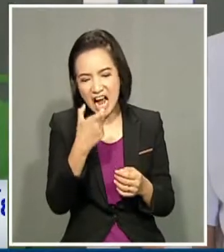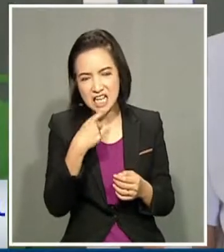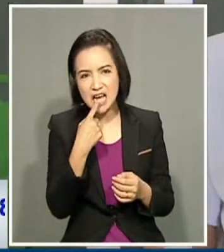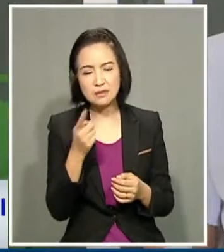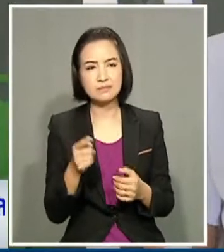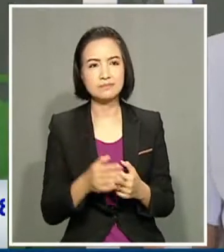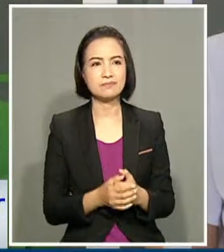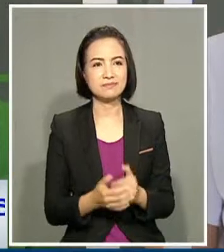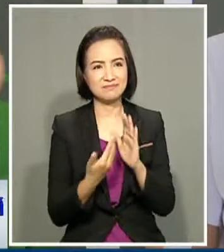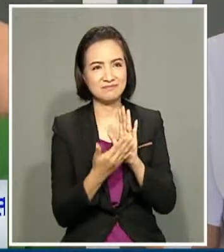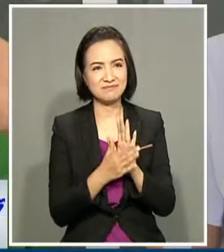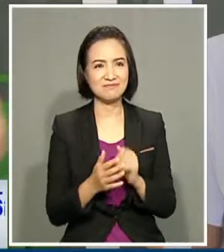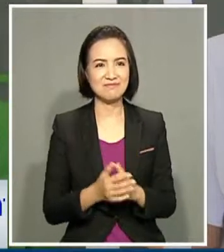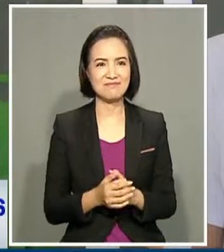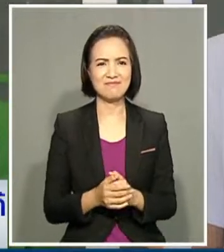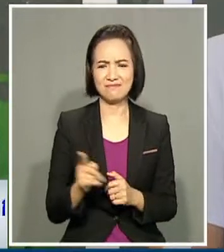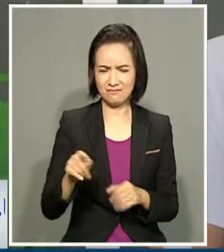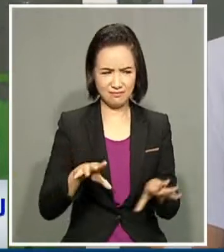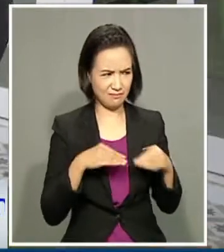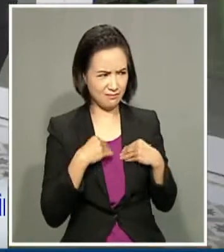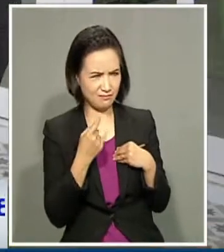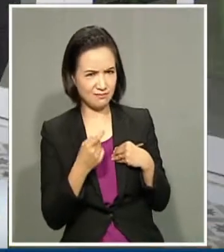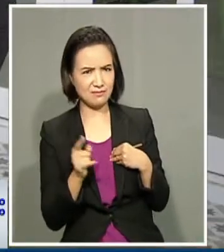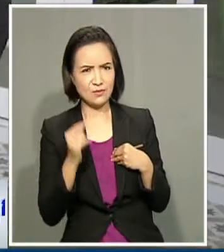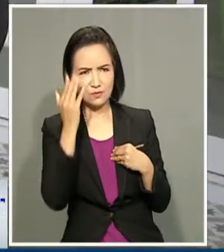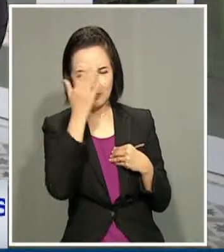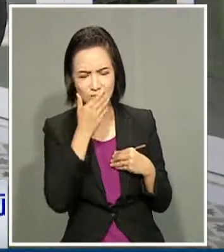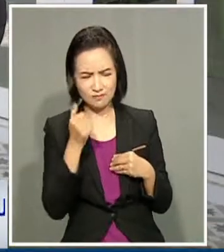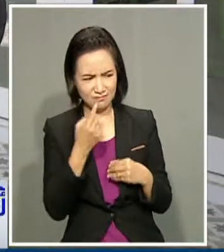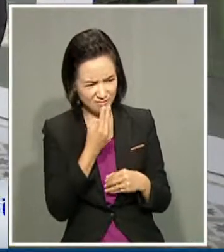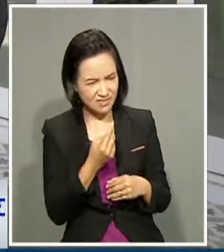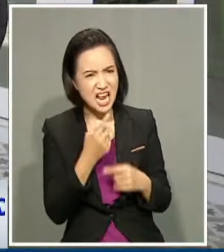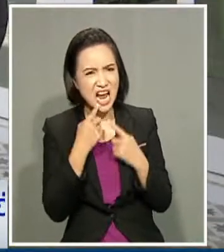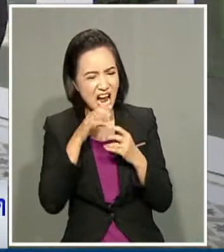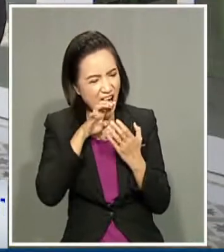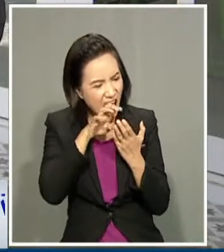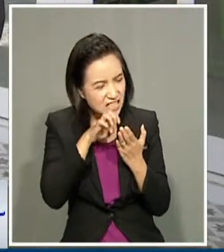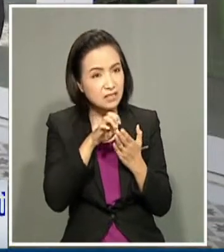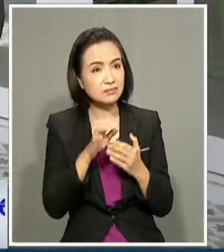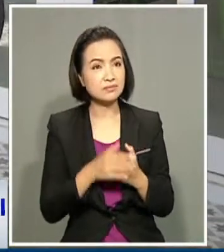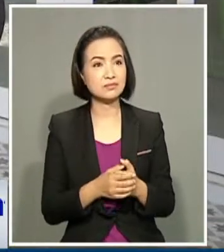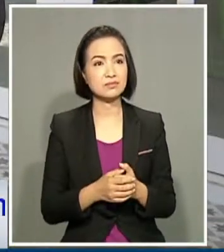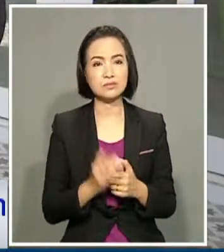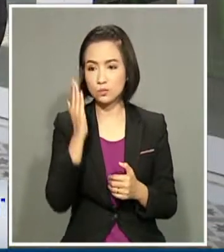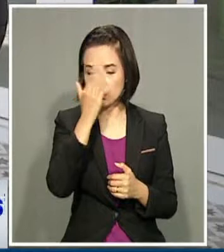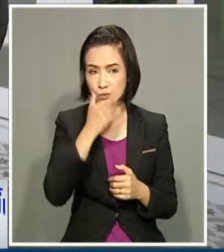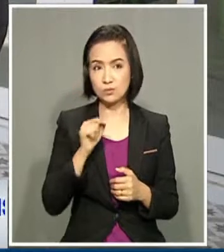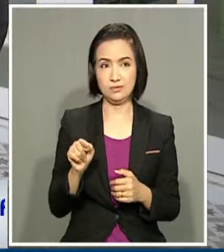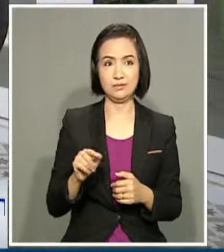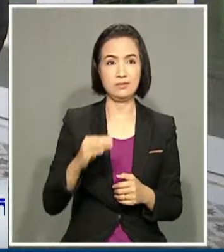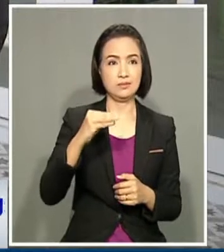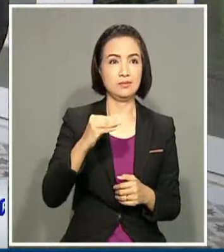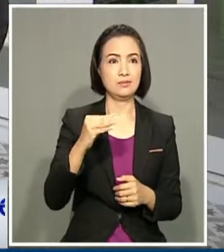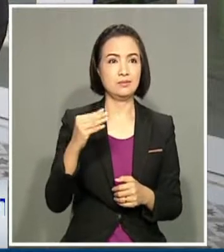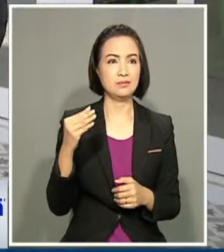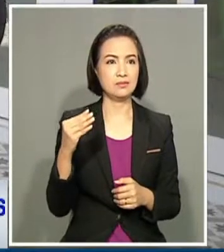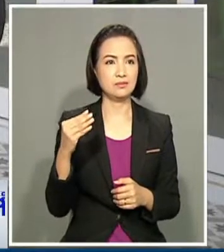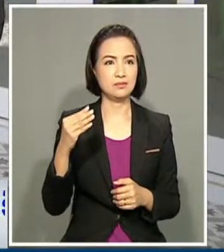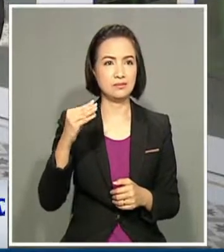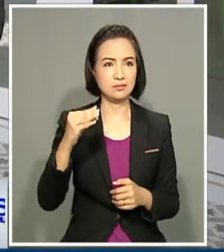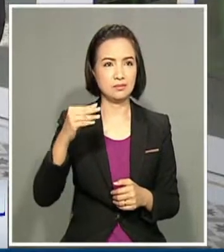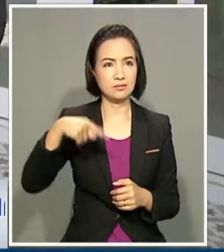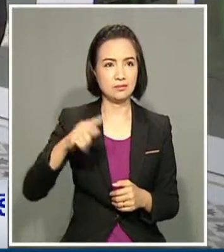แบบนี ้อีสานเรียกแฮน น้องเขายังรับไม่ได้เลยคนสวยโพธารามคนงานบ้านคนงามบ้าน นี่เหรอคนสวยโพธาราม นี่แหละ จริงเหรอ เ